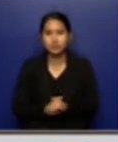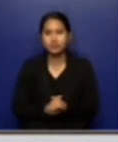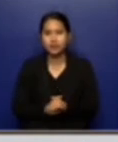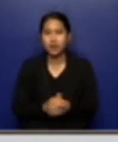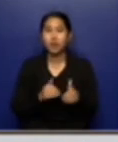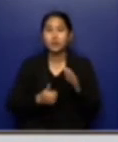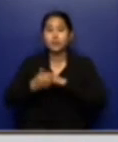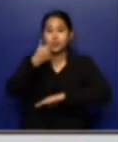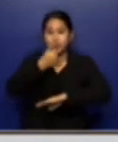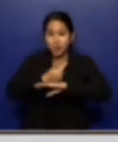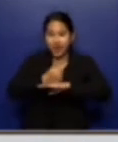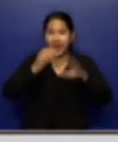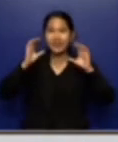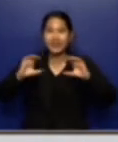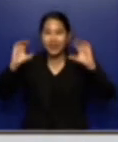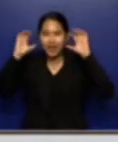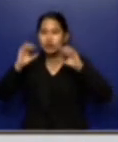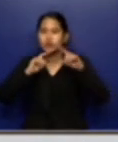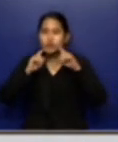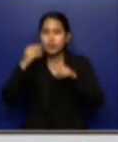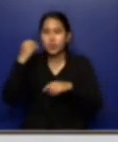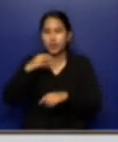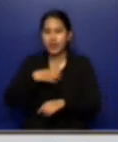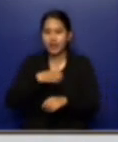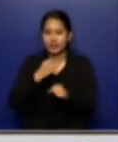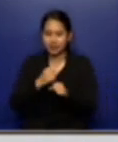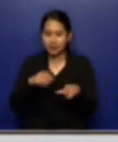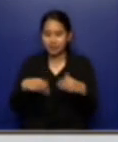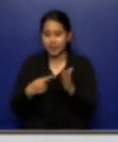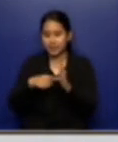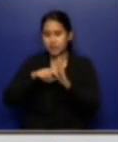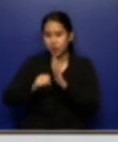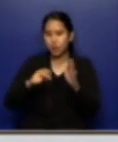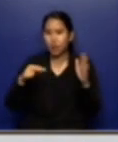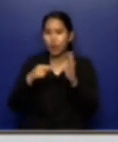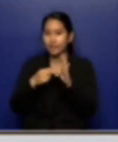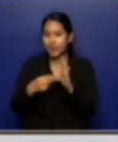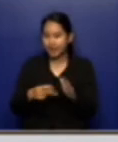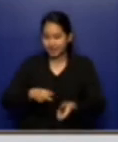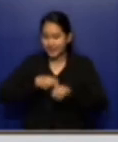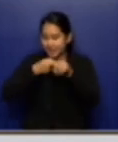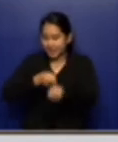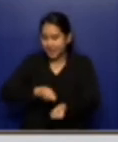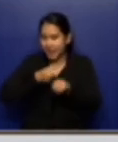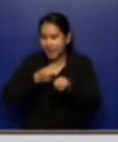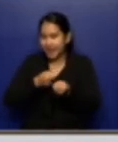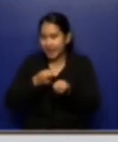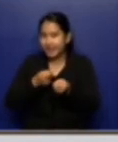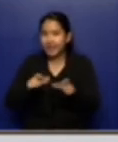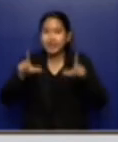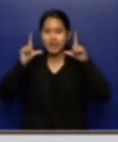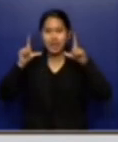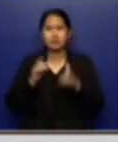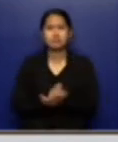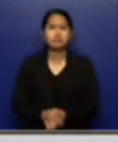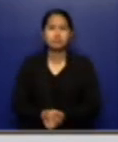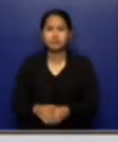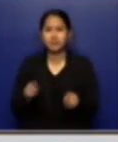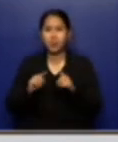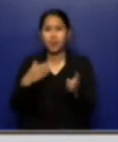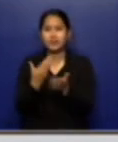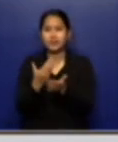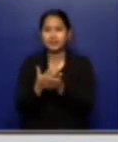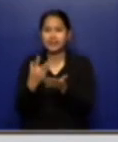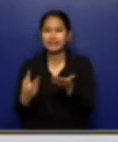ารข้าราชการเนี่ยคุยกันนอกรอบบอกอยากจะทำให้สกลนครเนี่ยเป็นเมืองเกษตรท่านประธานเชื่อไหมครับว่าไปตัดงบเกษ